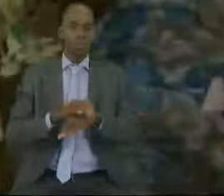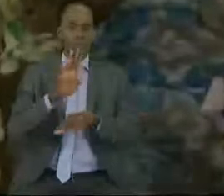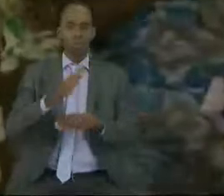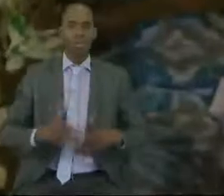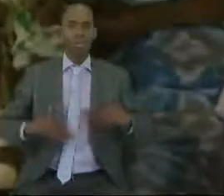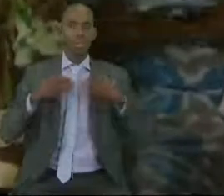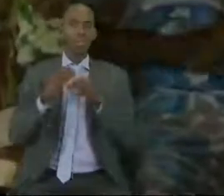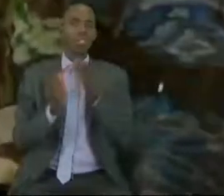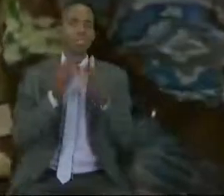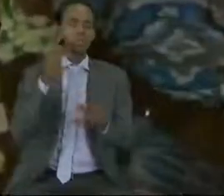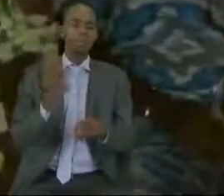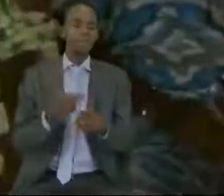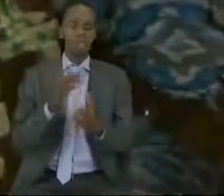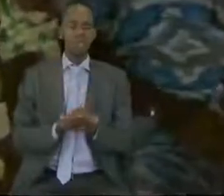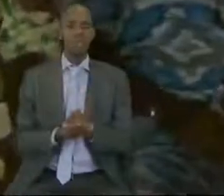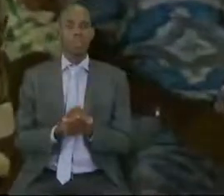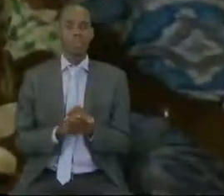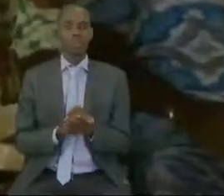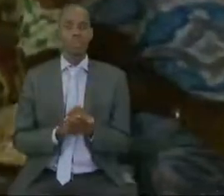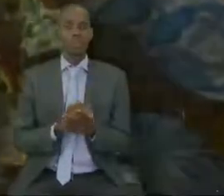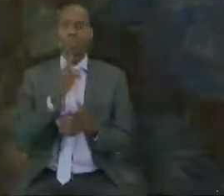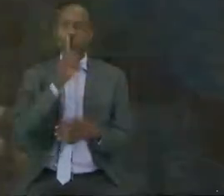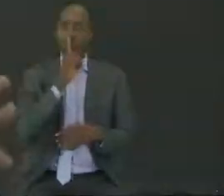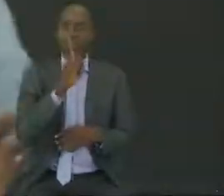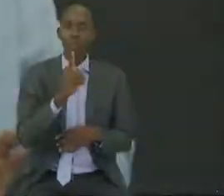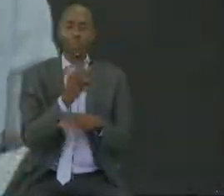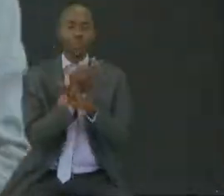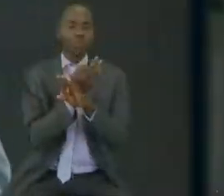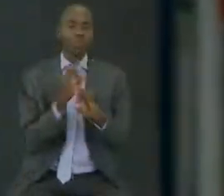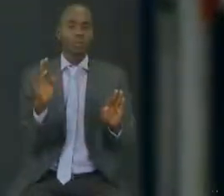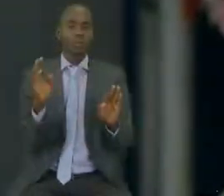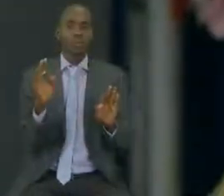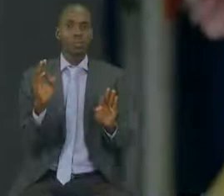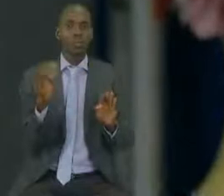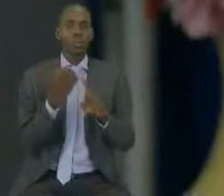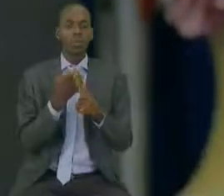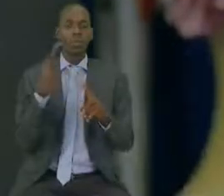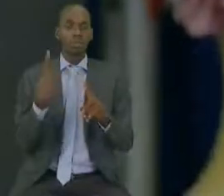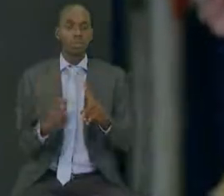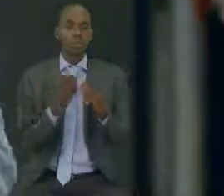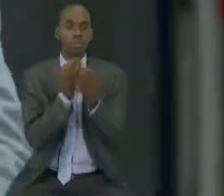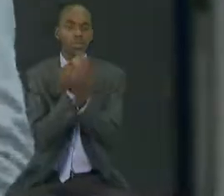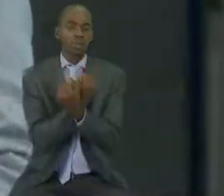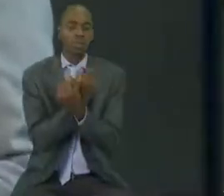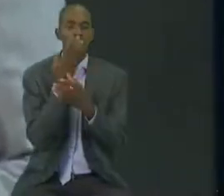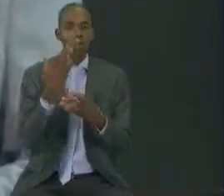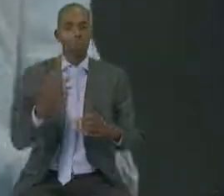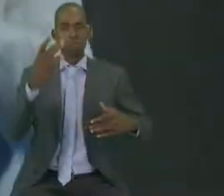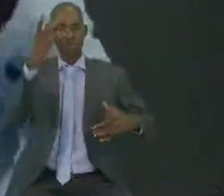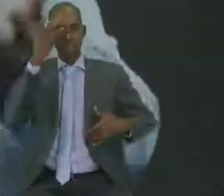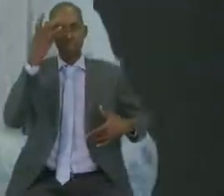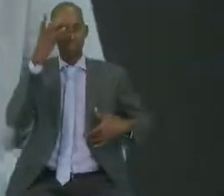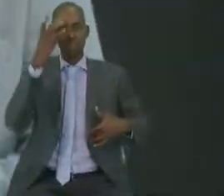au nom de Jésus. La libération certaine de la captivité, de la